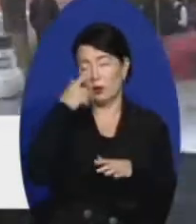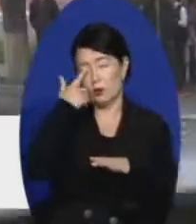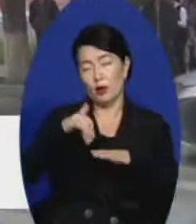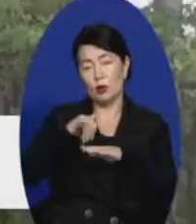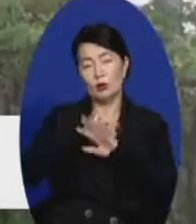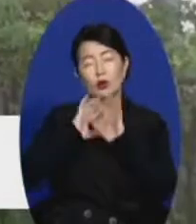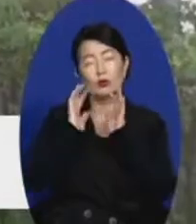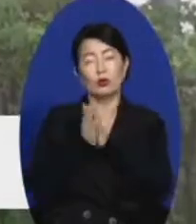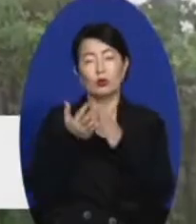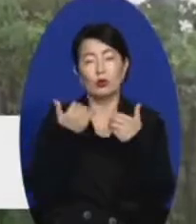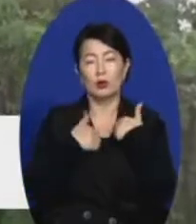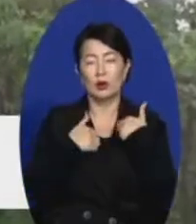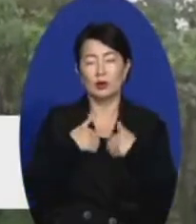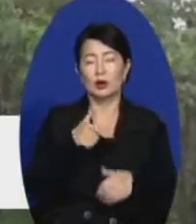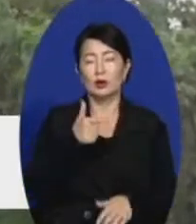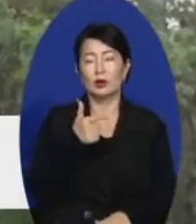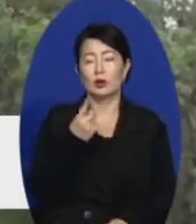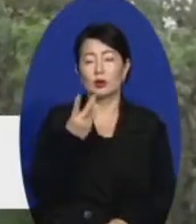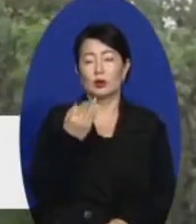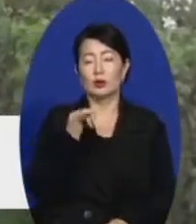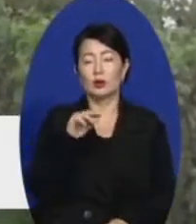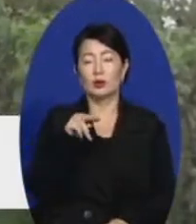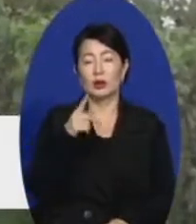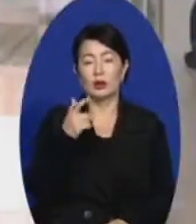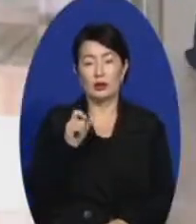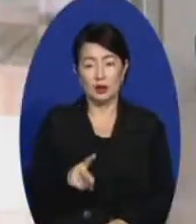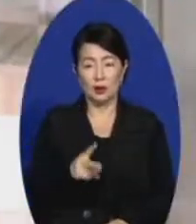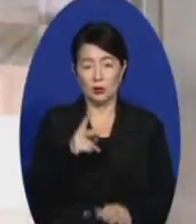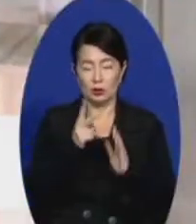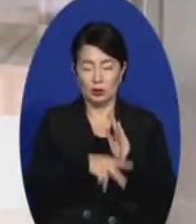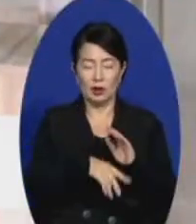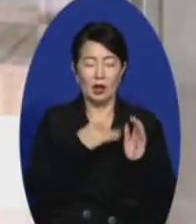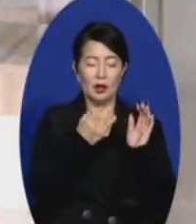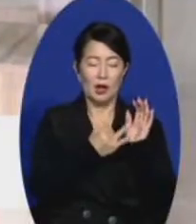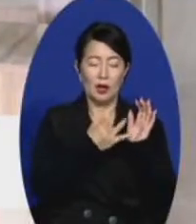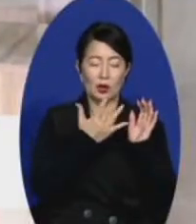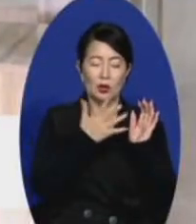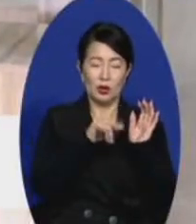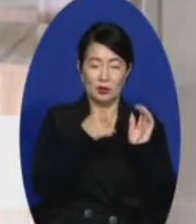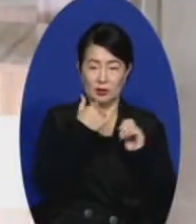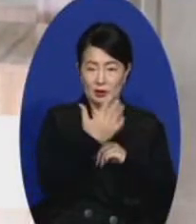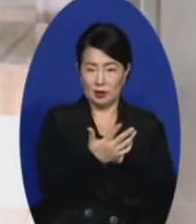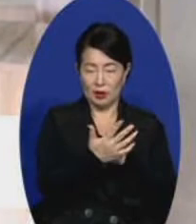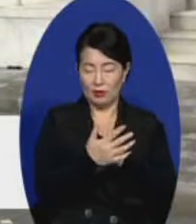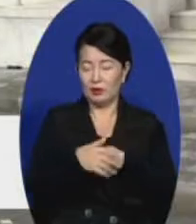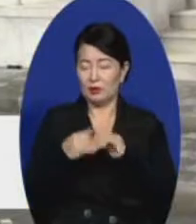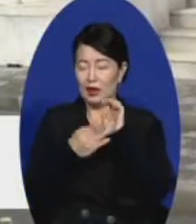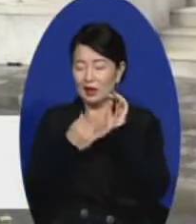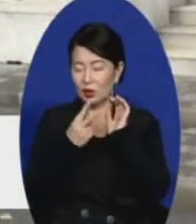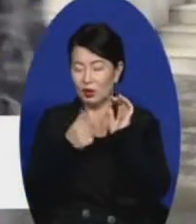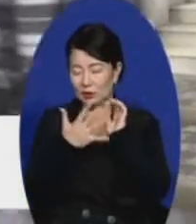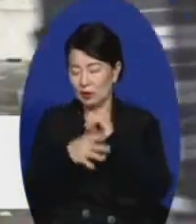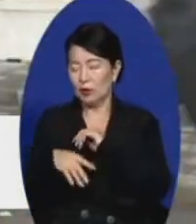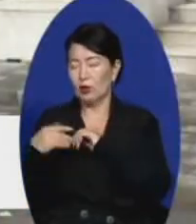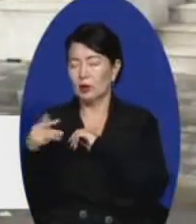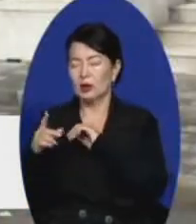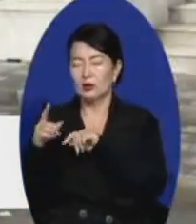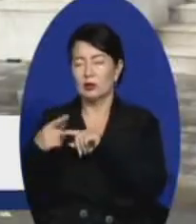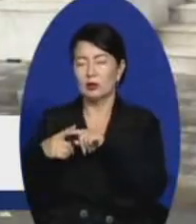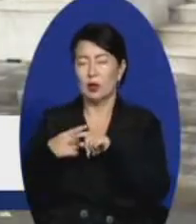Монгол улсын багш нарын гүйцэтгэлийн үнэлгээ 72.5% гарсан бол орон нутагт 71.7%, нийслэл Улаанбаатар